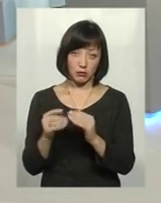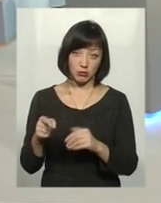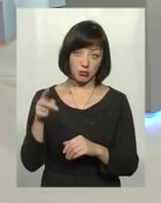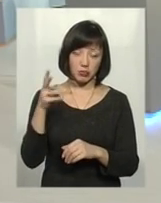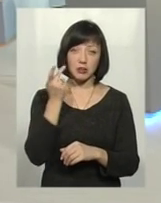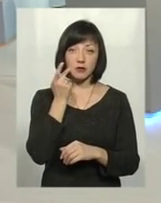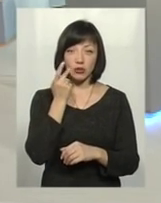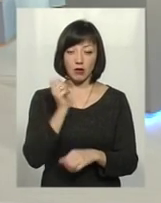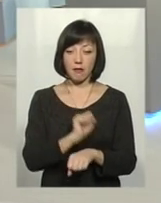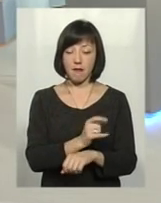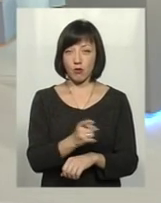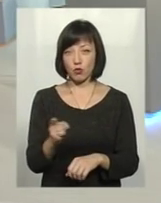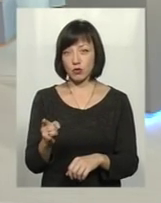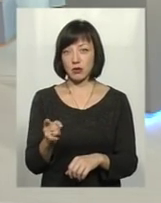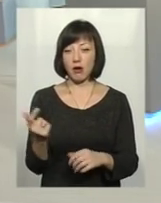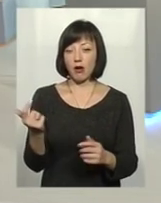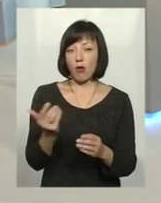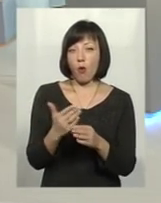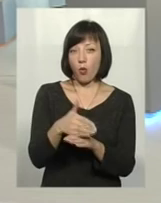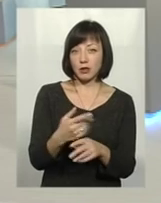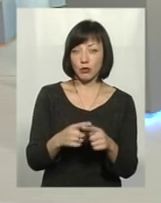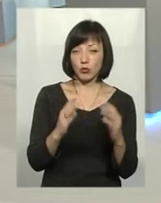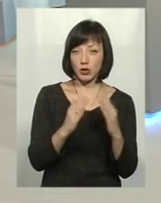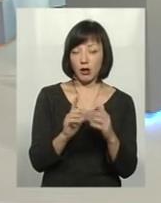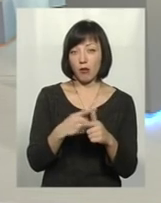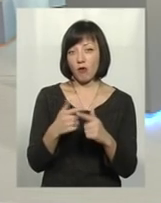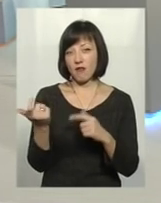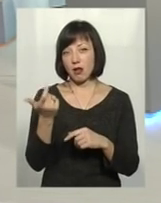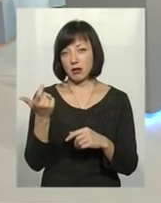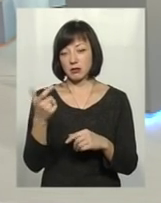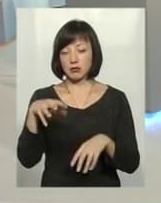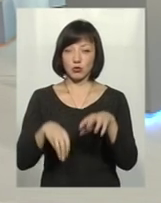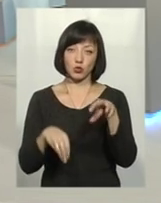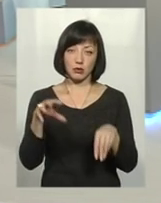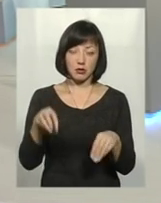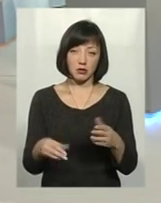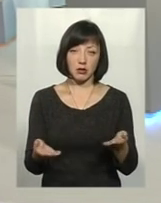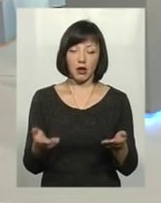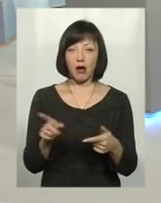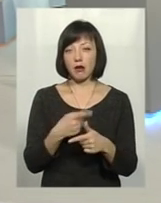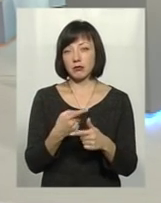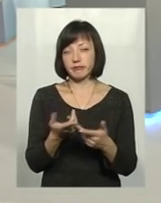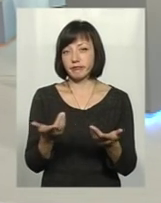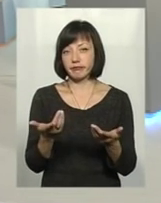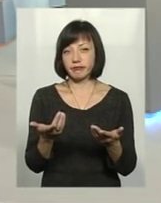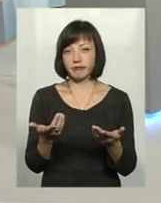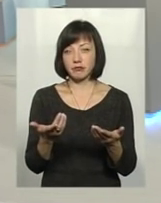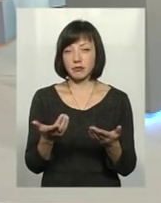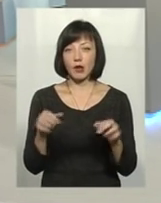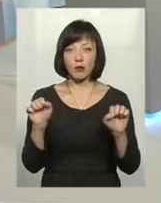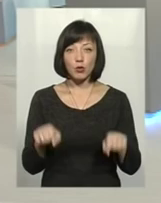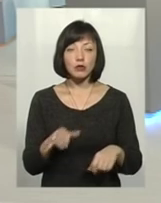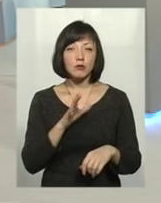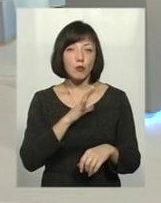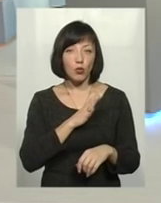зазвичай паркуються або ж гості того самого будинку, або ж сусіди, аби можна